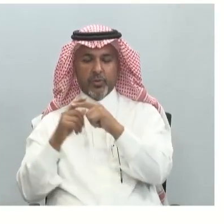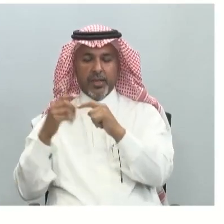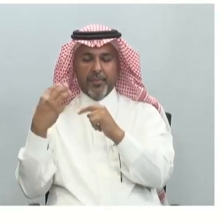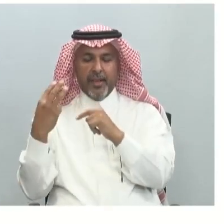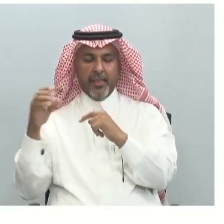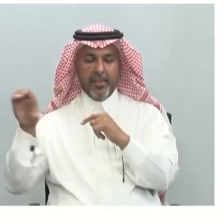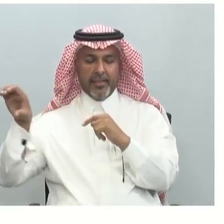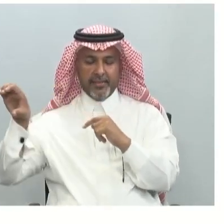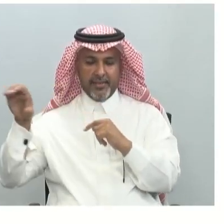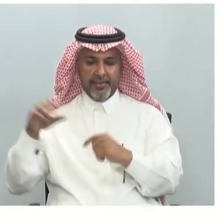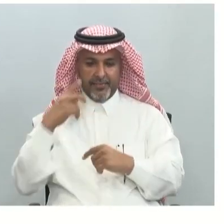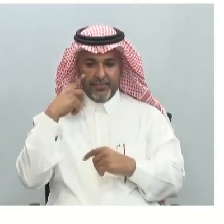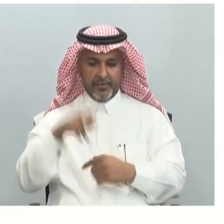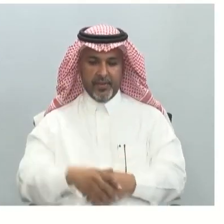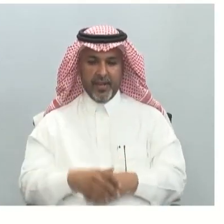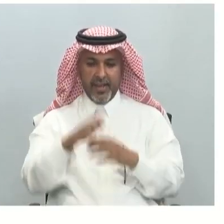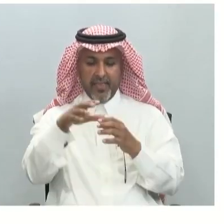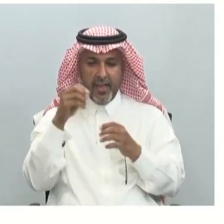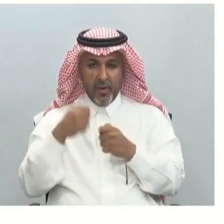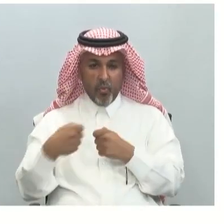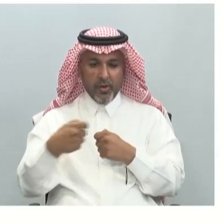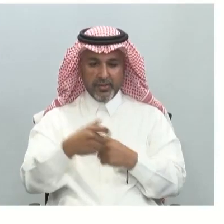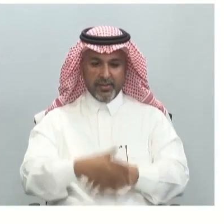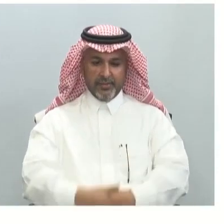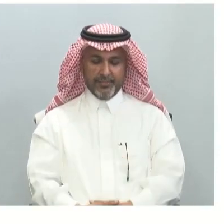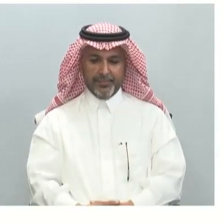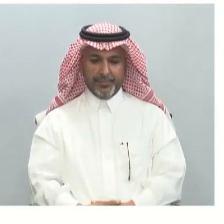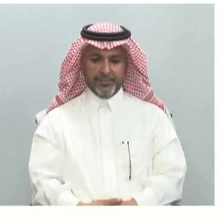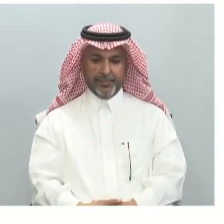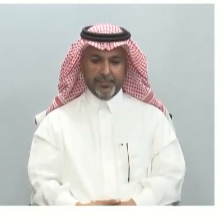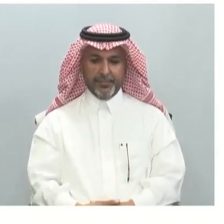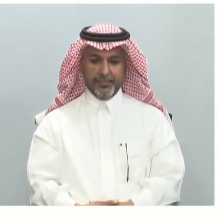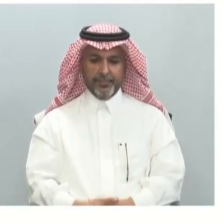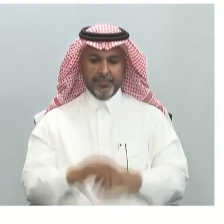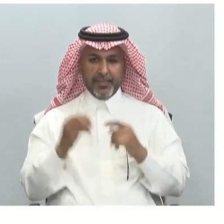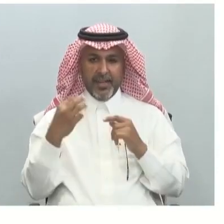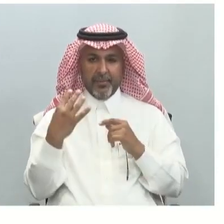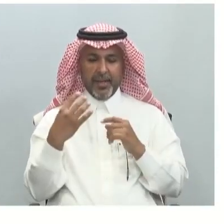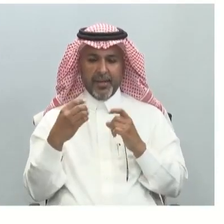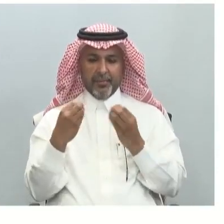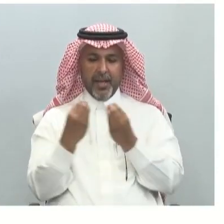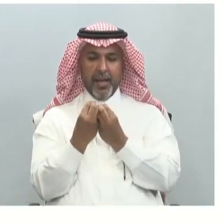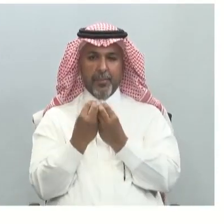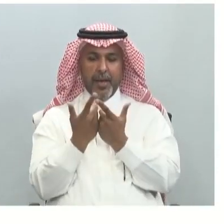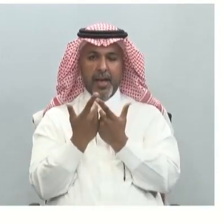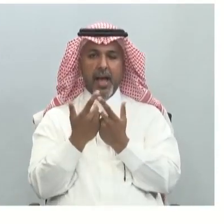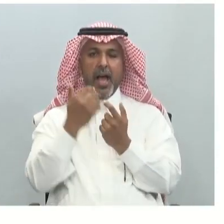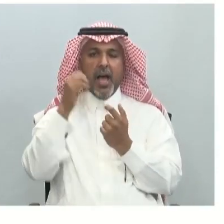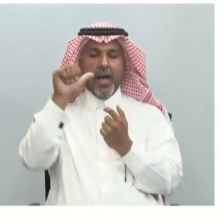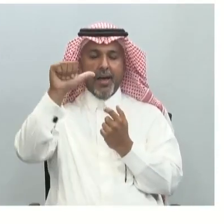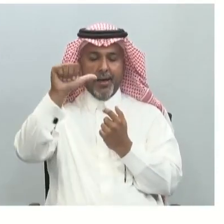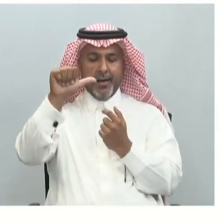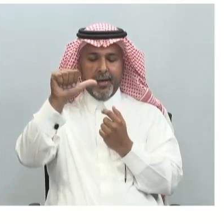استعمل خاصيه التوزيع لاعاده كتابه كل عباره فيما ياتي دون اقواس ممتاز عندنا سالب اربعه طبعا نكتب يساوي لانها